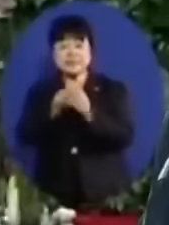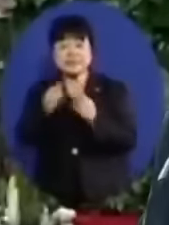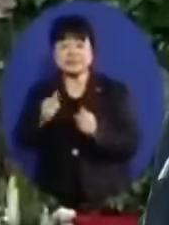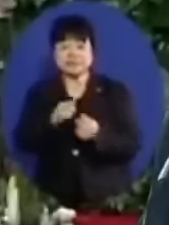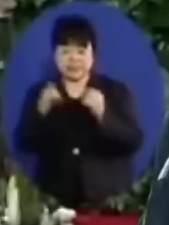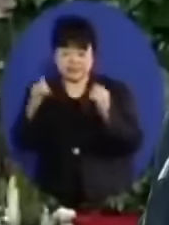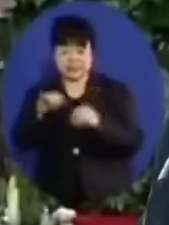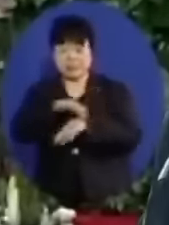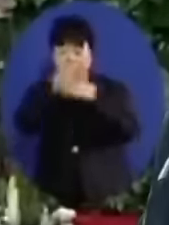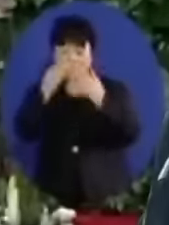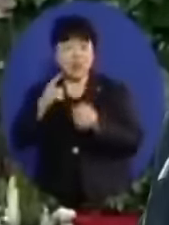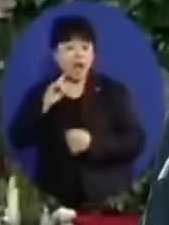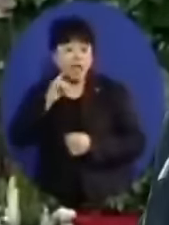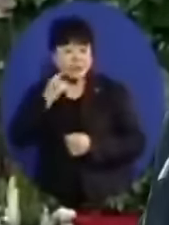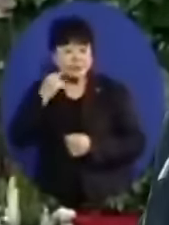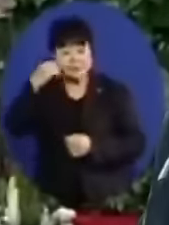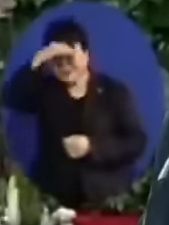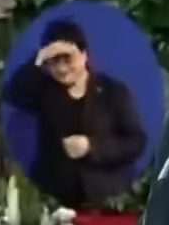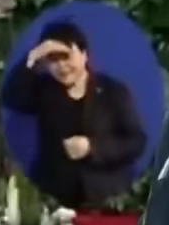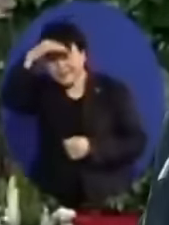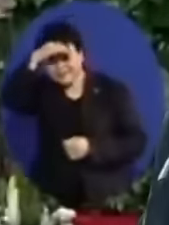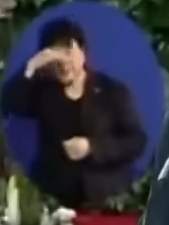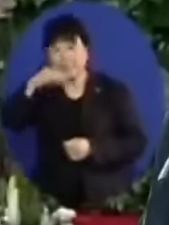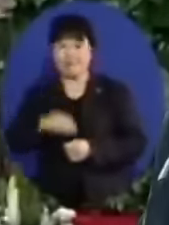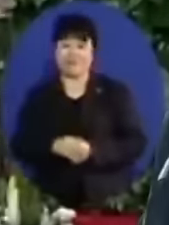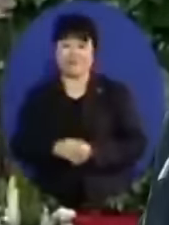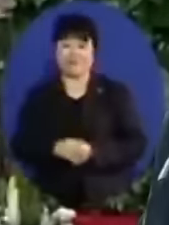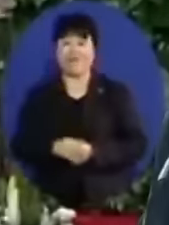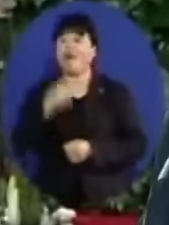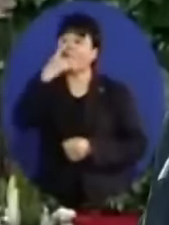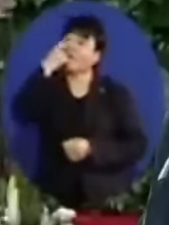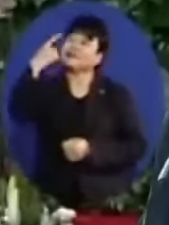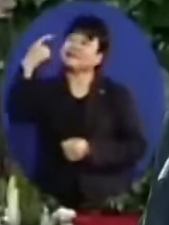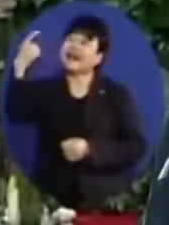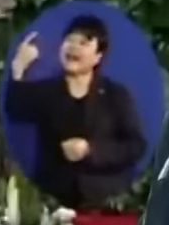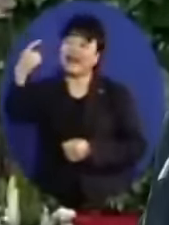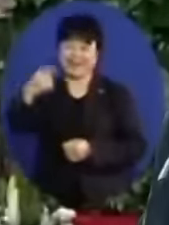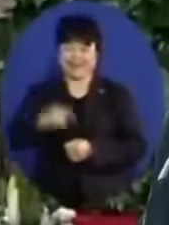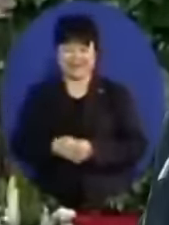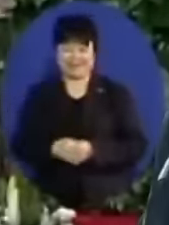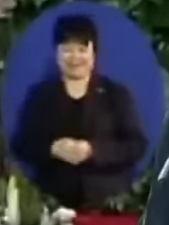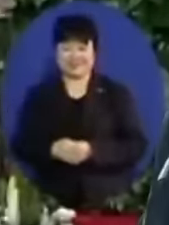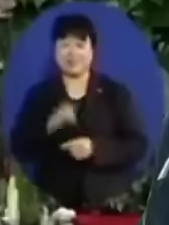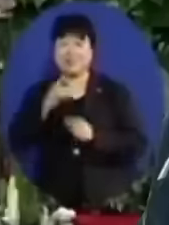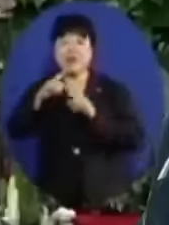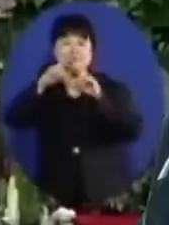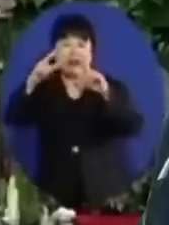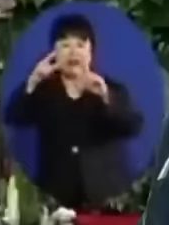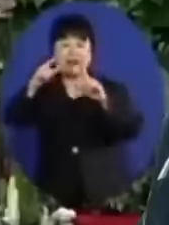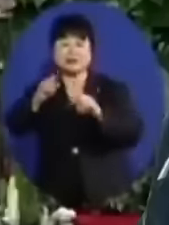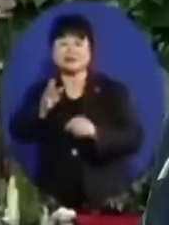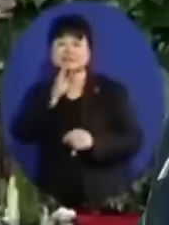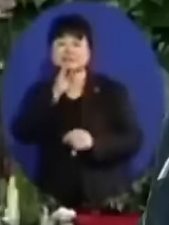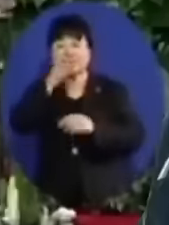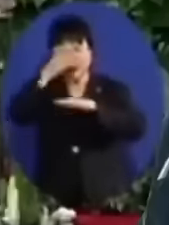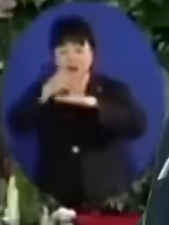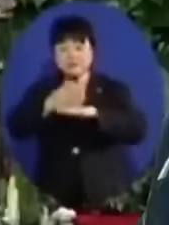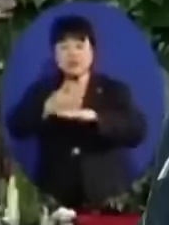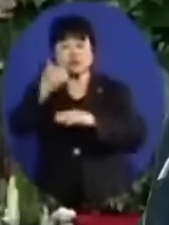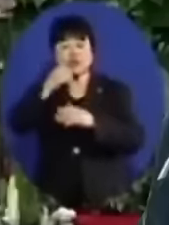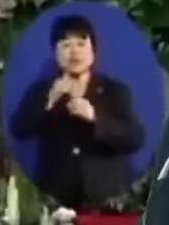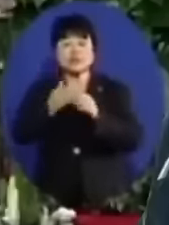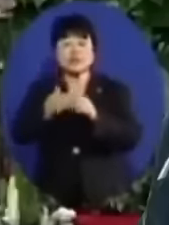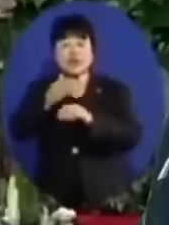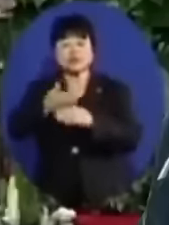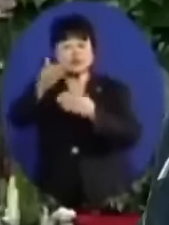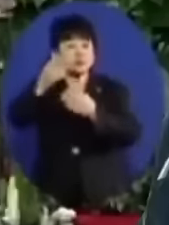무신론자들은 아름다운 경치를 보고 그저 그 멋있다 형식적으로 외칠 뿐 진실로 감사할 대상자가 어디